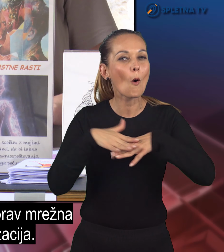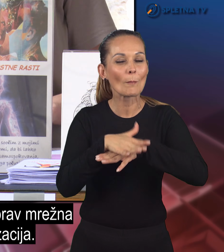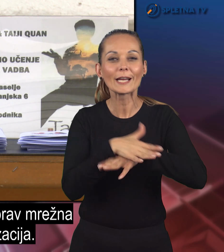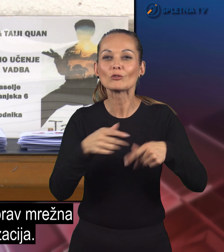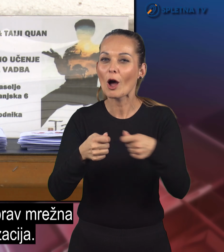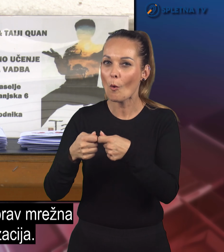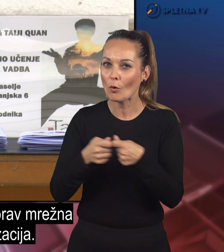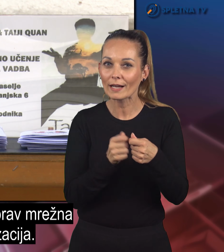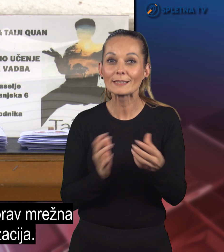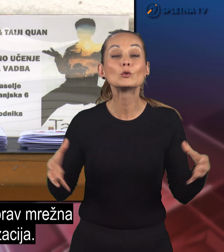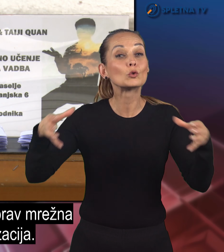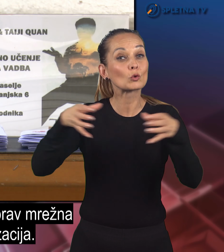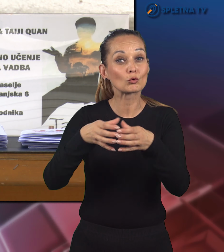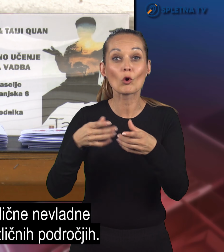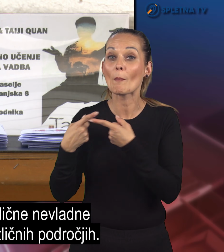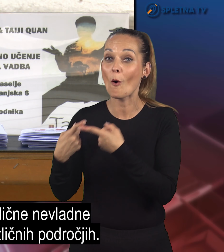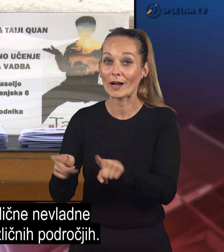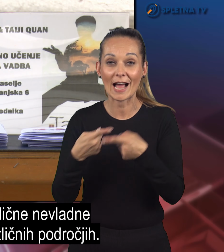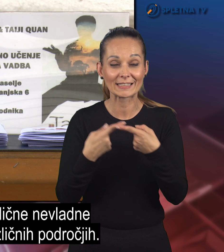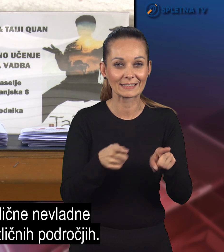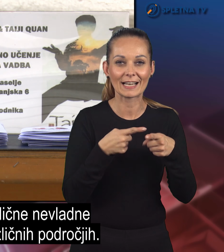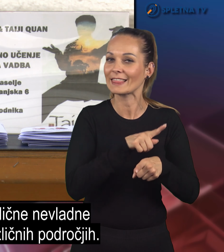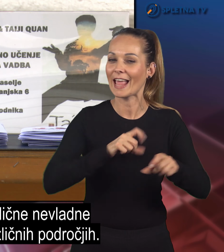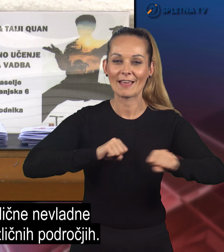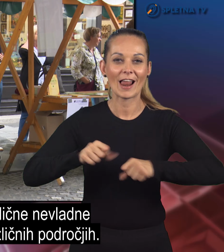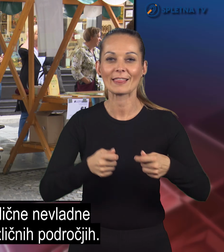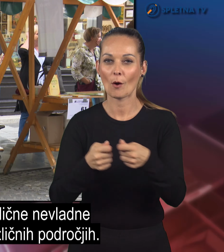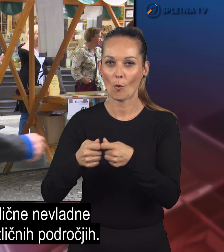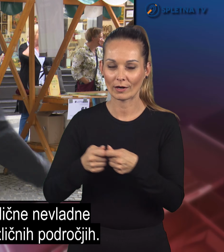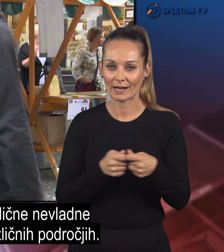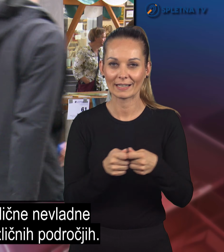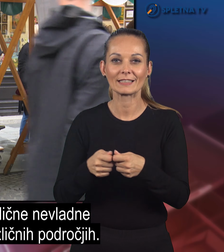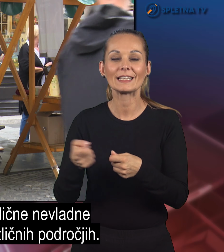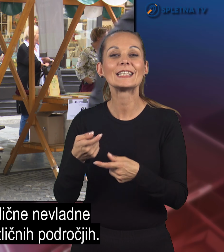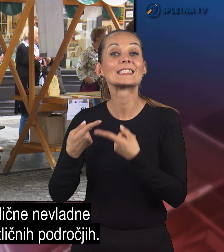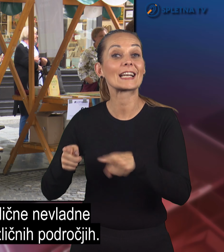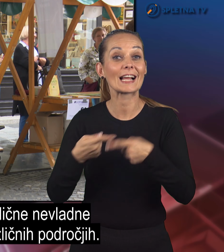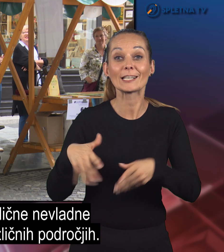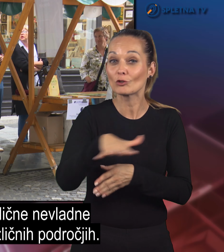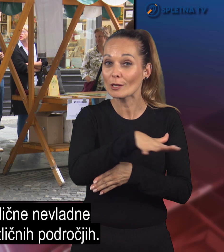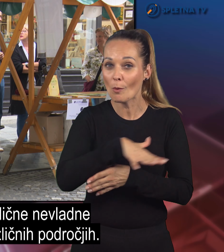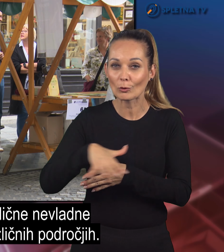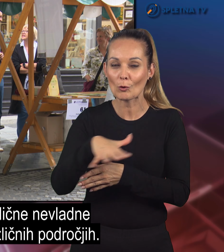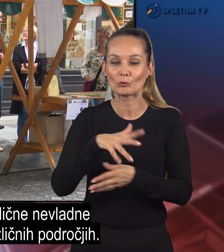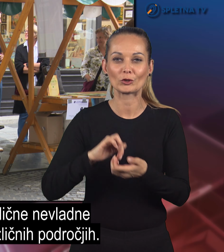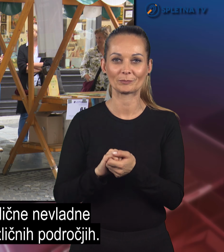mrežna organizacija, združujemo različne nevladne organizacije z različnih področji.